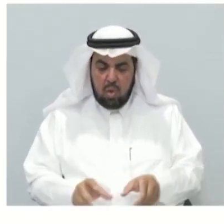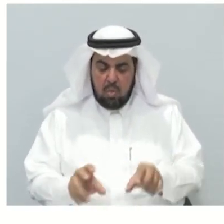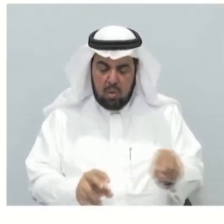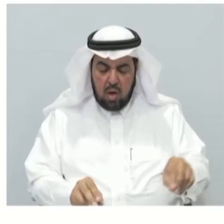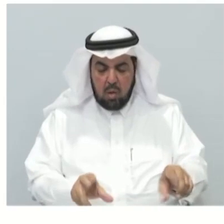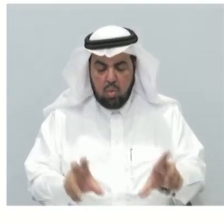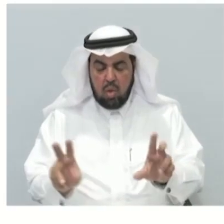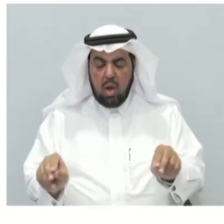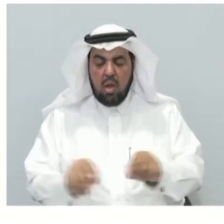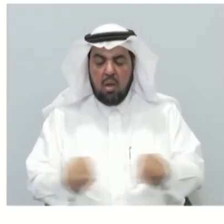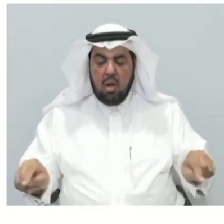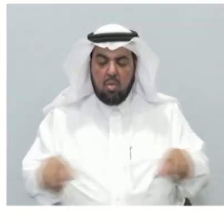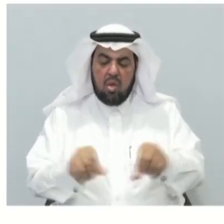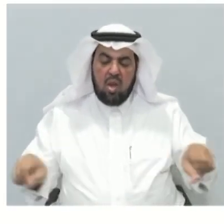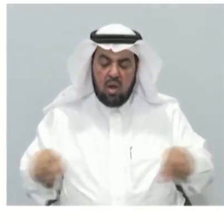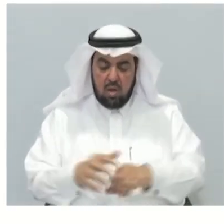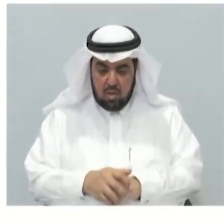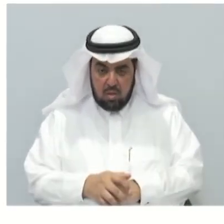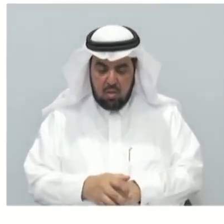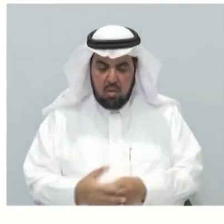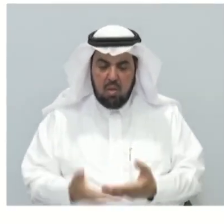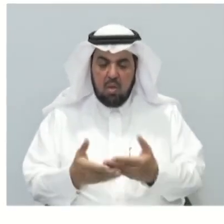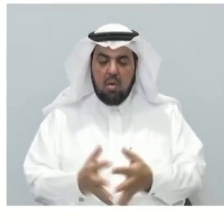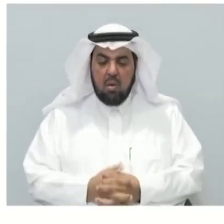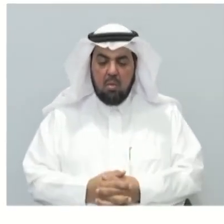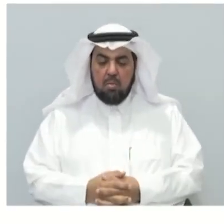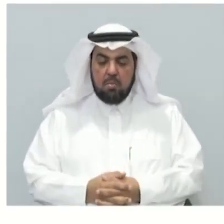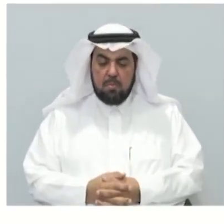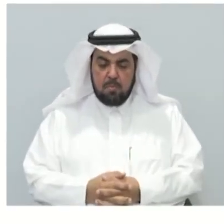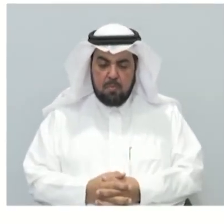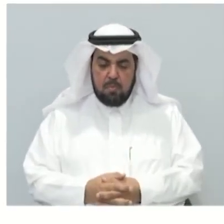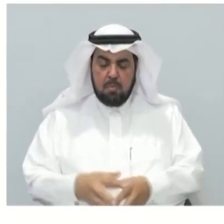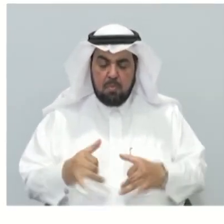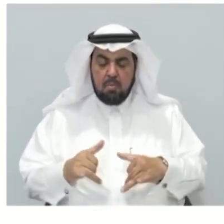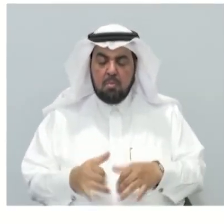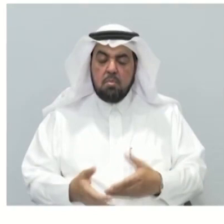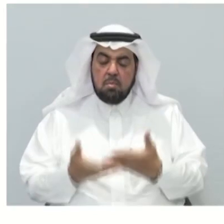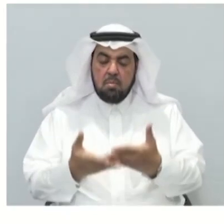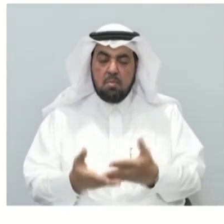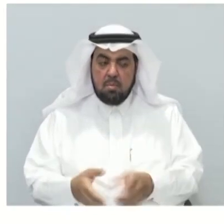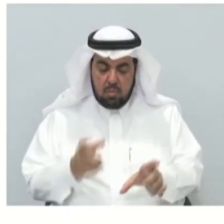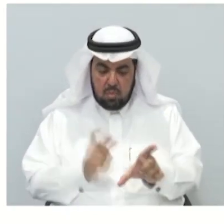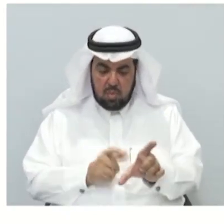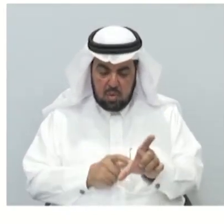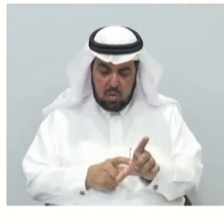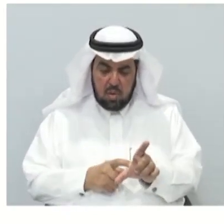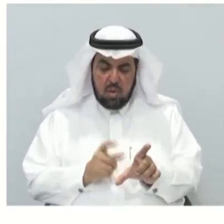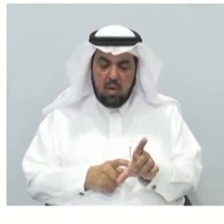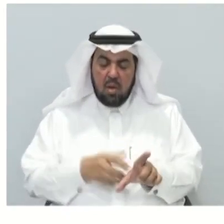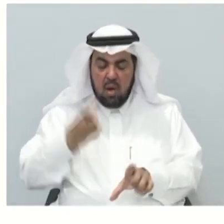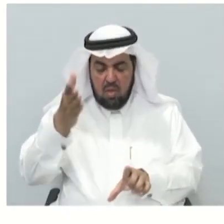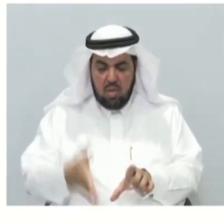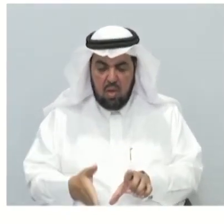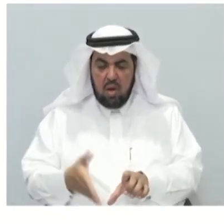يطابق اف اي هذه معطيات ممتاز من خل هذه المعطيات بما ان الزاويتان او الضلع